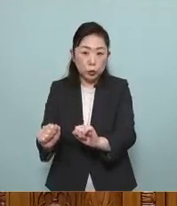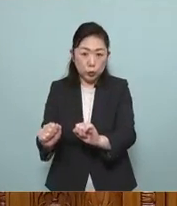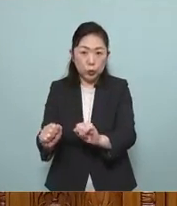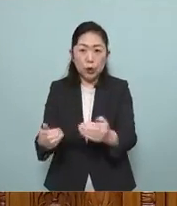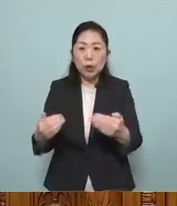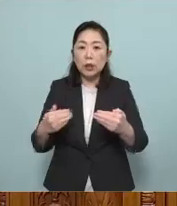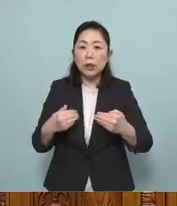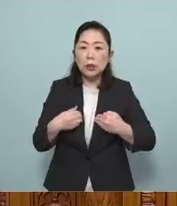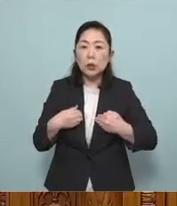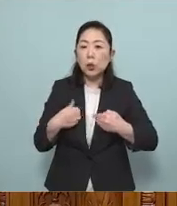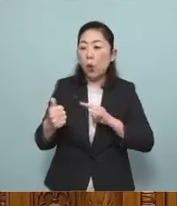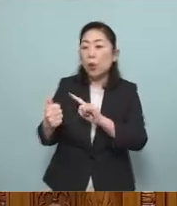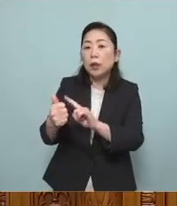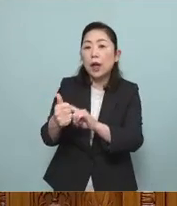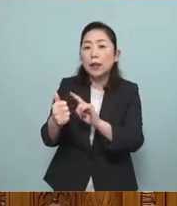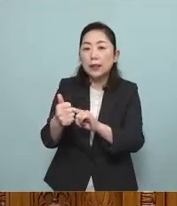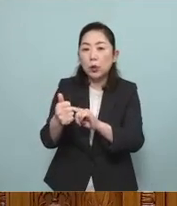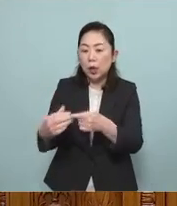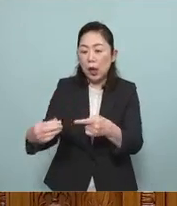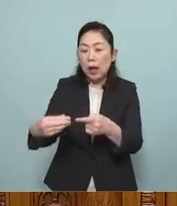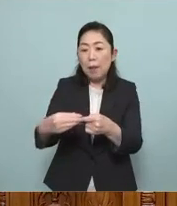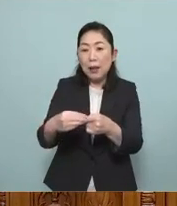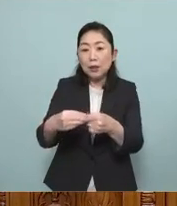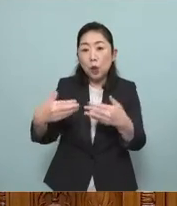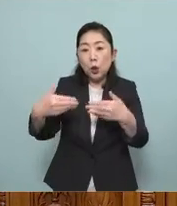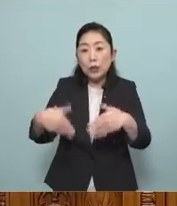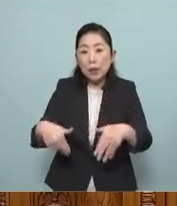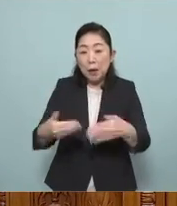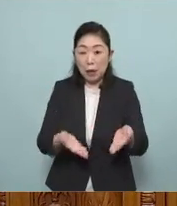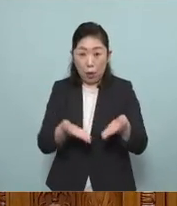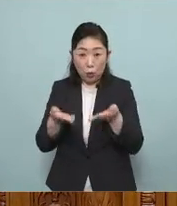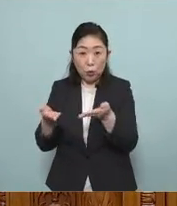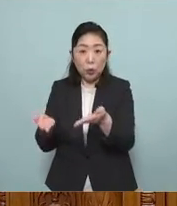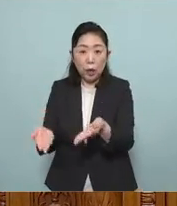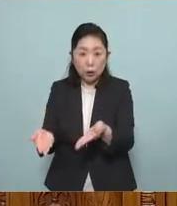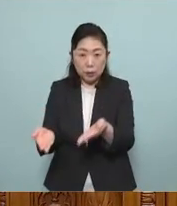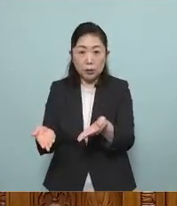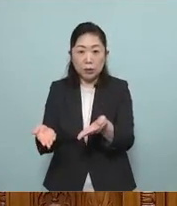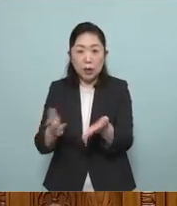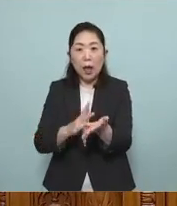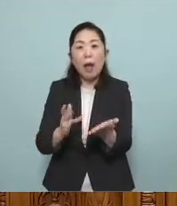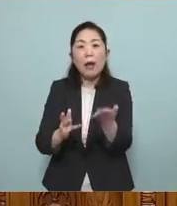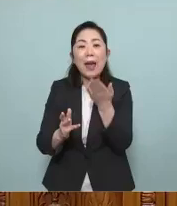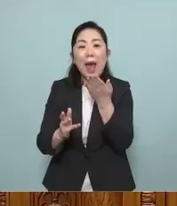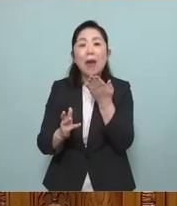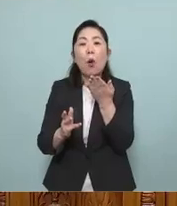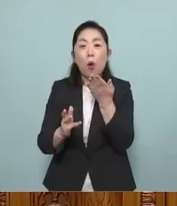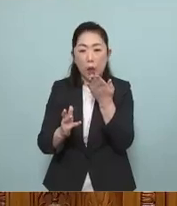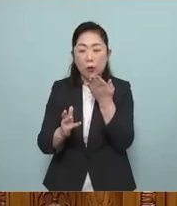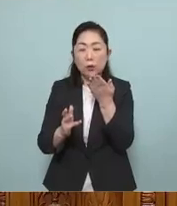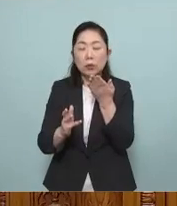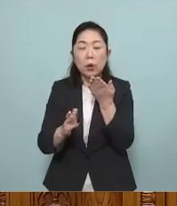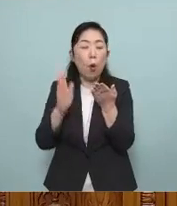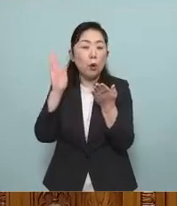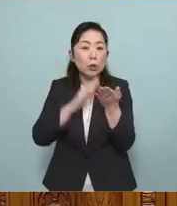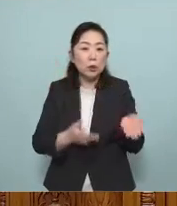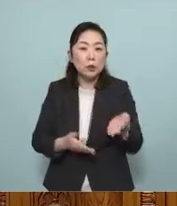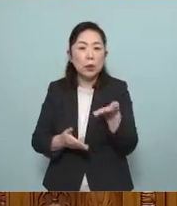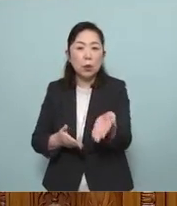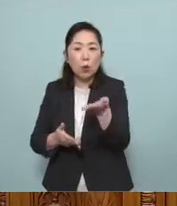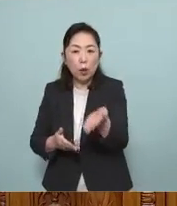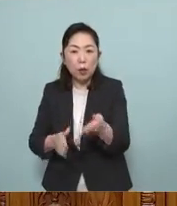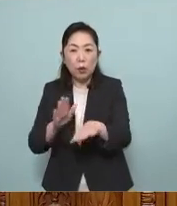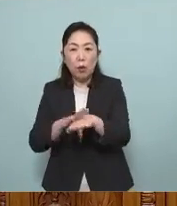な方へのパルスオキシメーターの迅速なお届け、経口薬へのアクセスの確保を徹